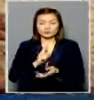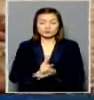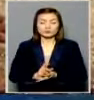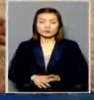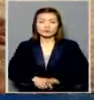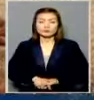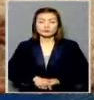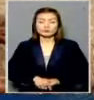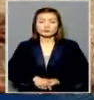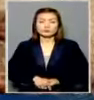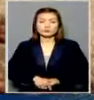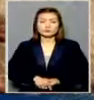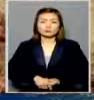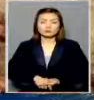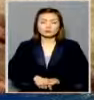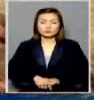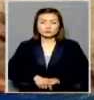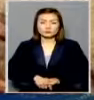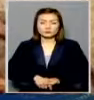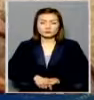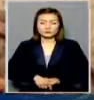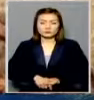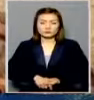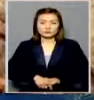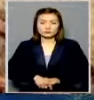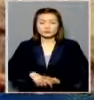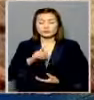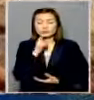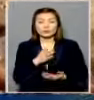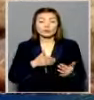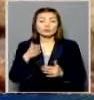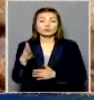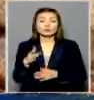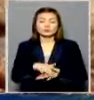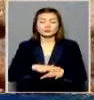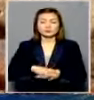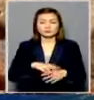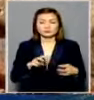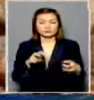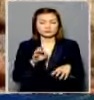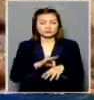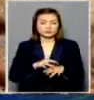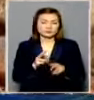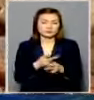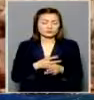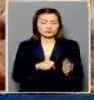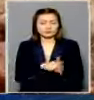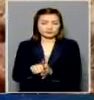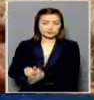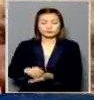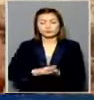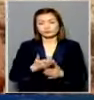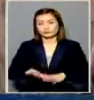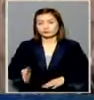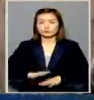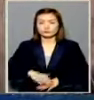Sonra ayrılmaya oturmuş. Yine bu yönde halka kıyında uğrattı böyle oturmuş. Yine halka araya mına halktın malı olsa ağır. Öyle birisi jağday kıyım bola